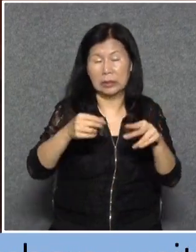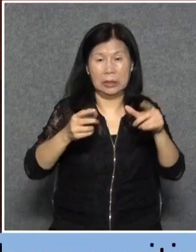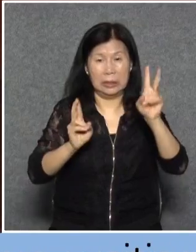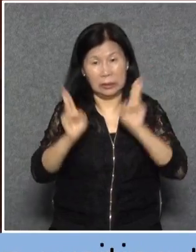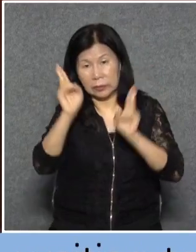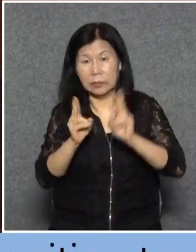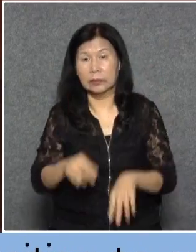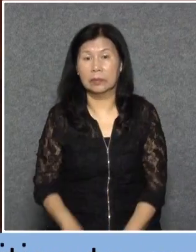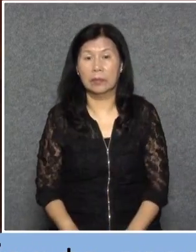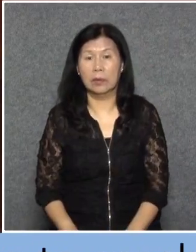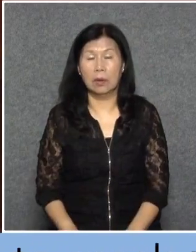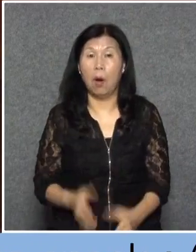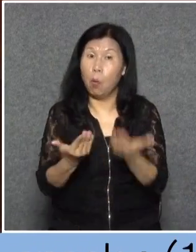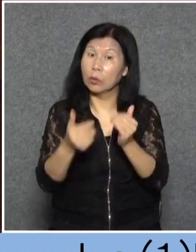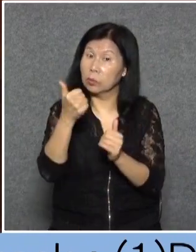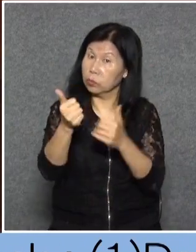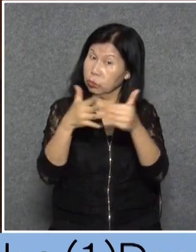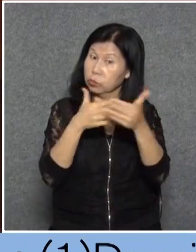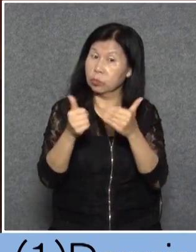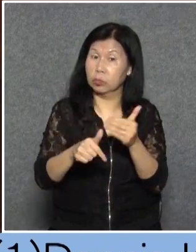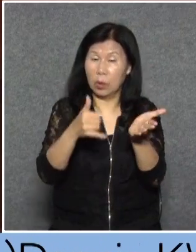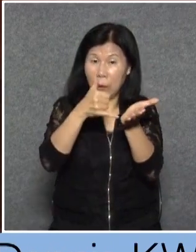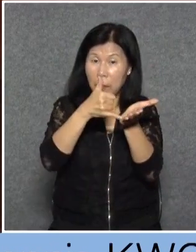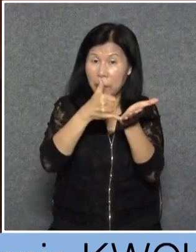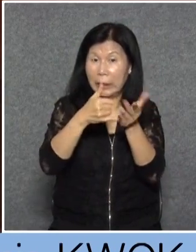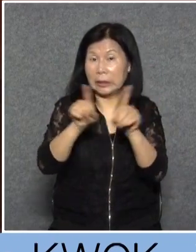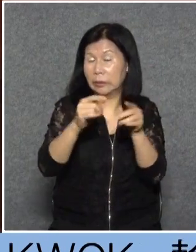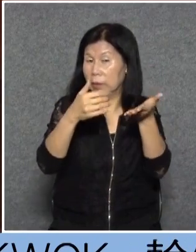邊緣化不是壞事，就是因為它在個邊緣度，